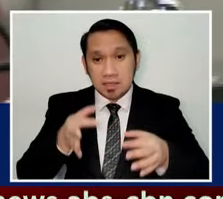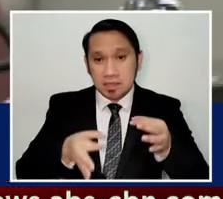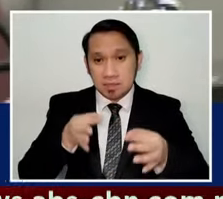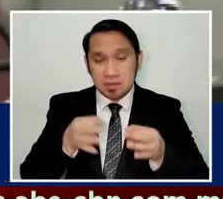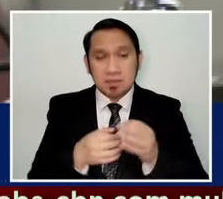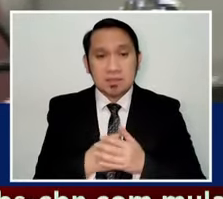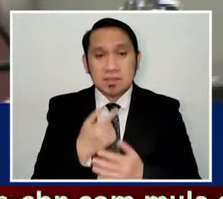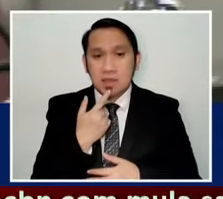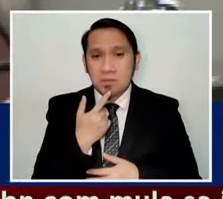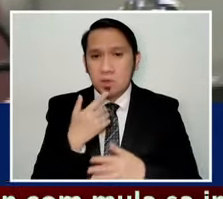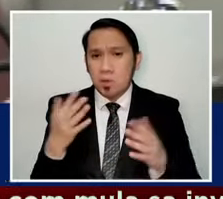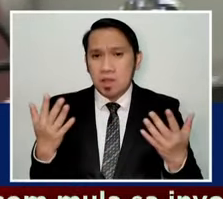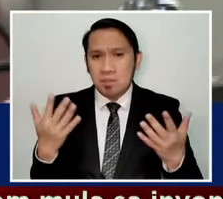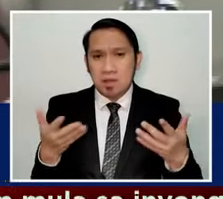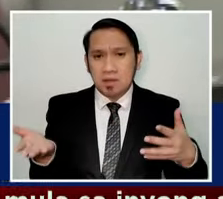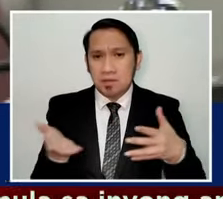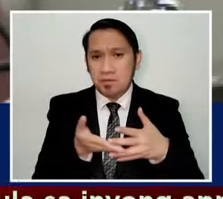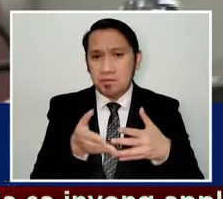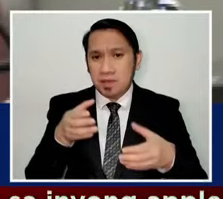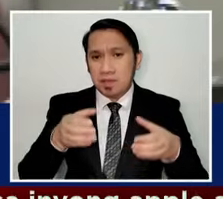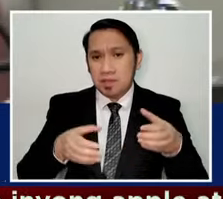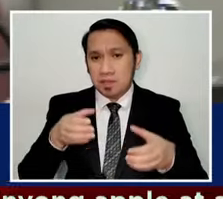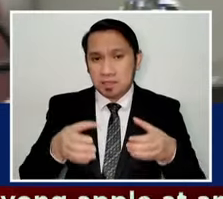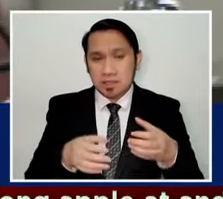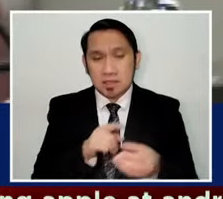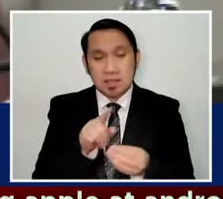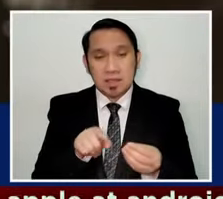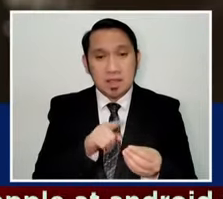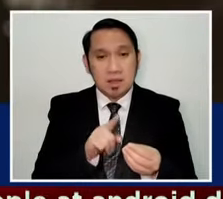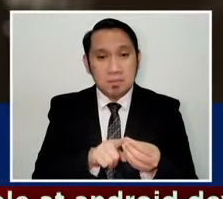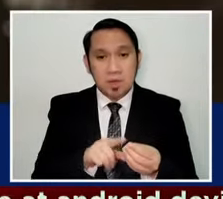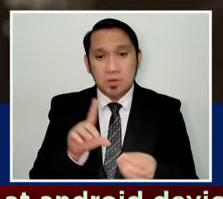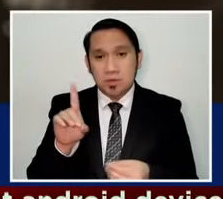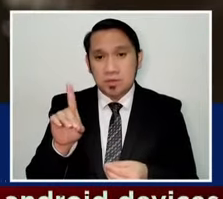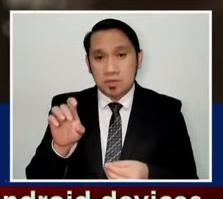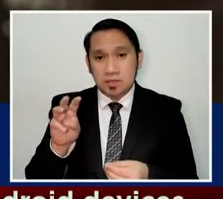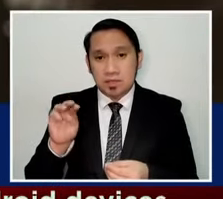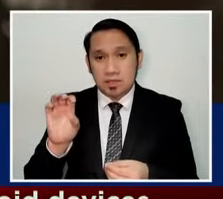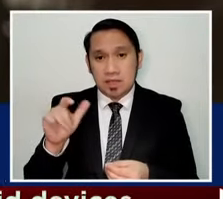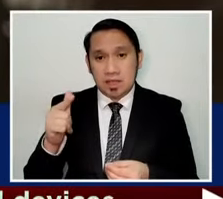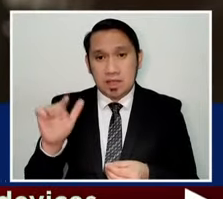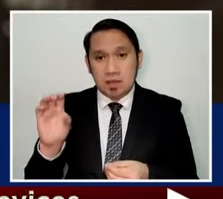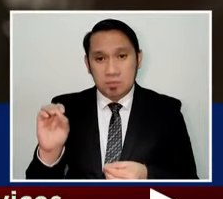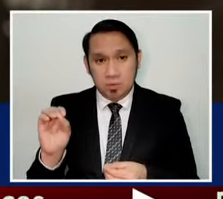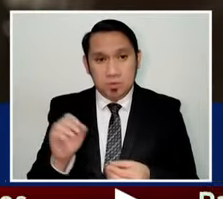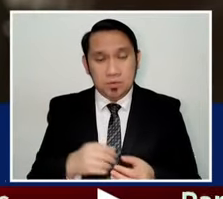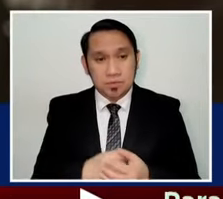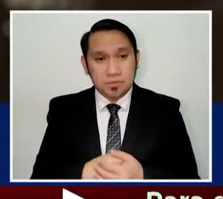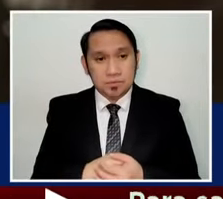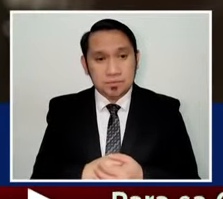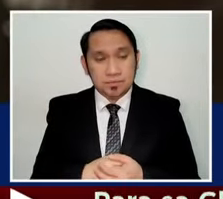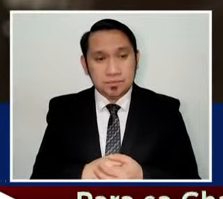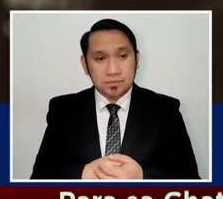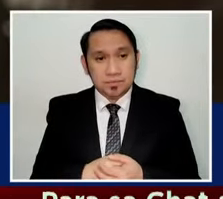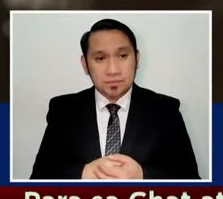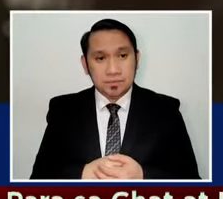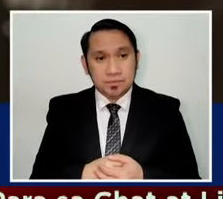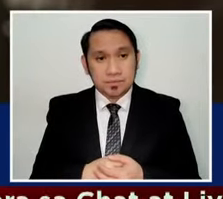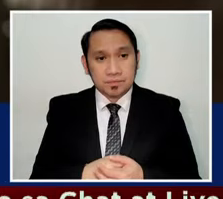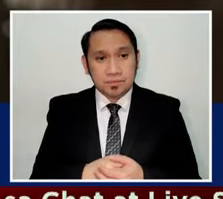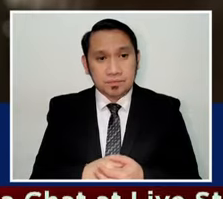pa namang ikinakaso sa kanya regarding doon sa Degamo et al. Case. Kaya